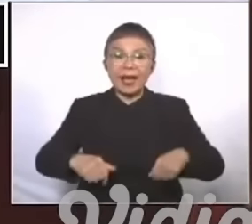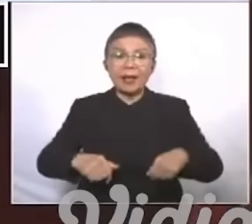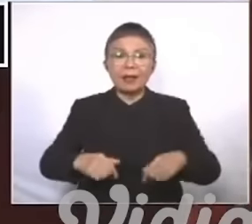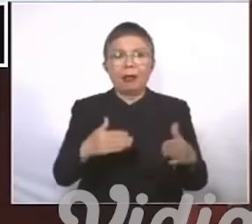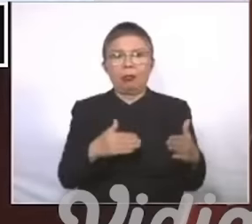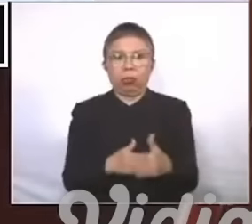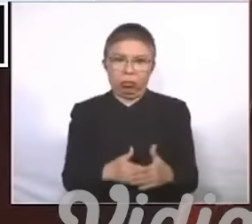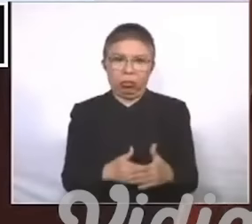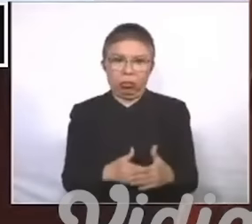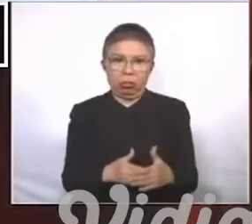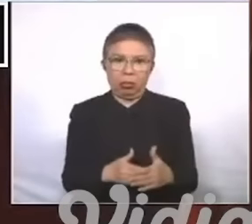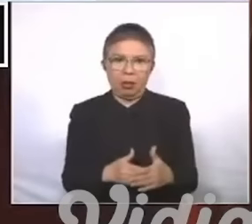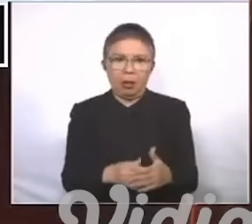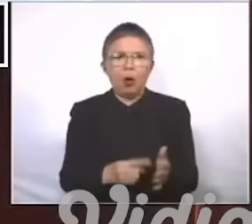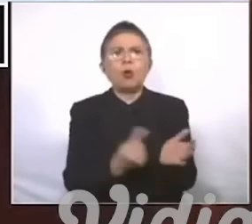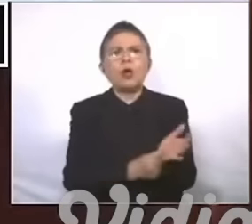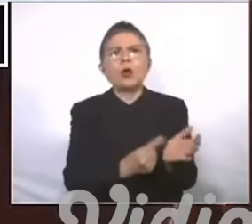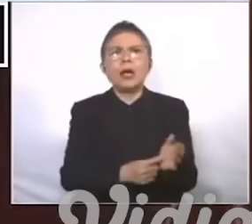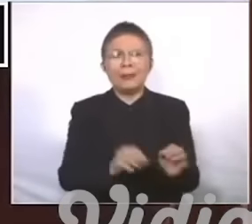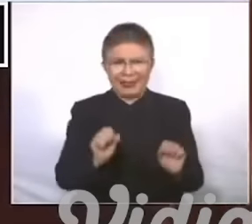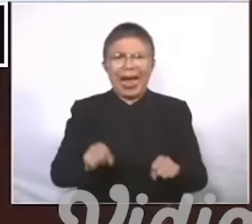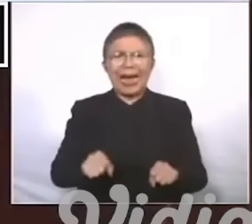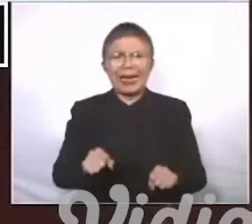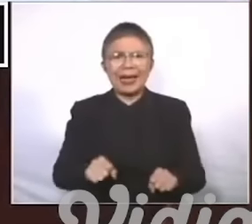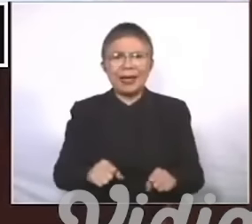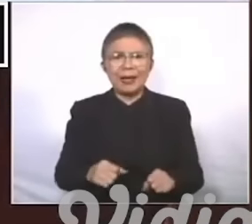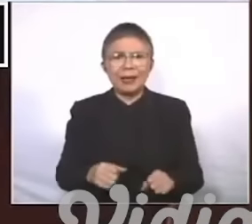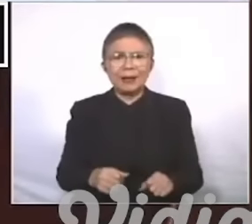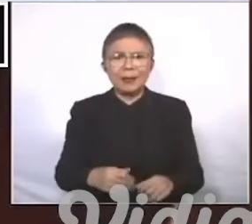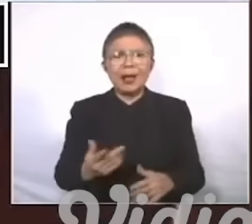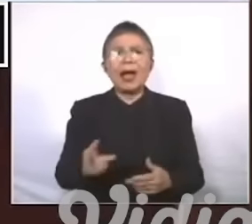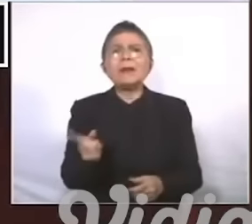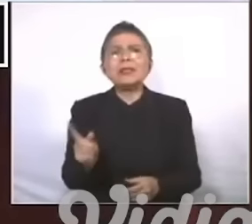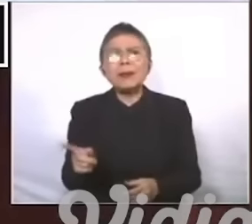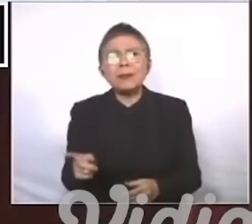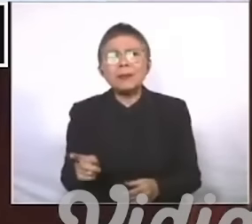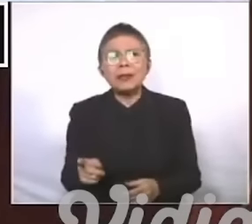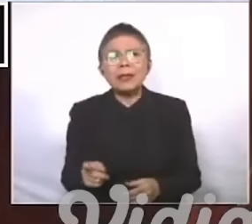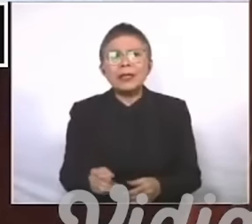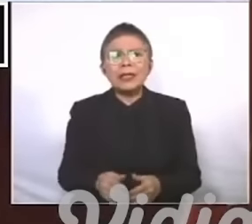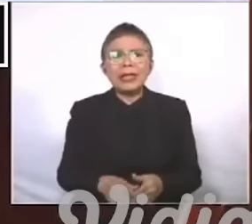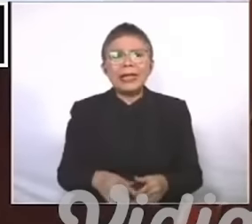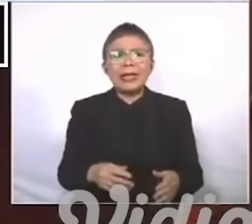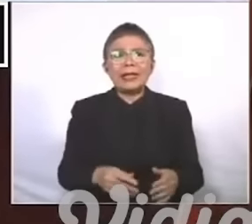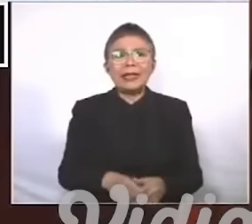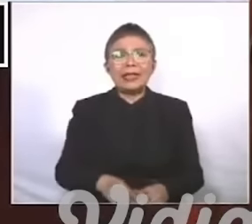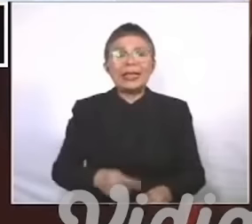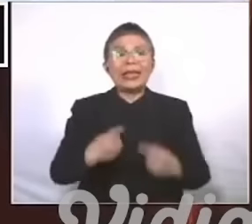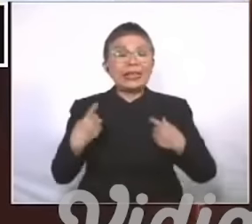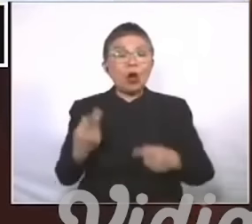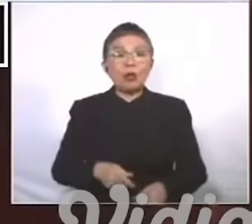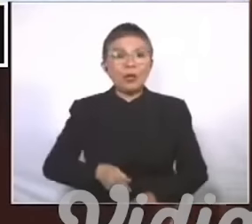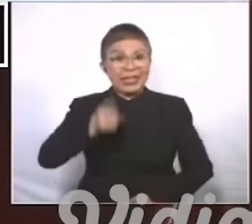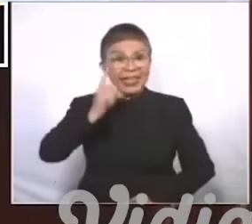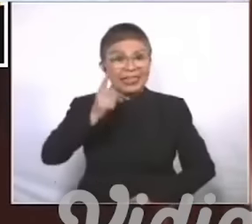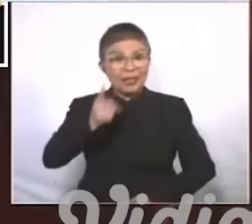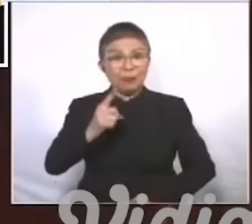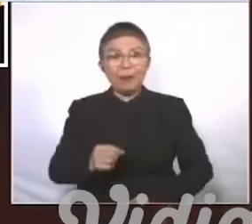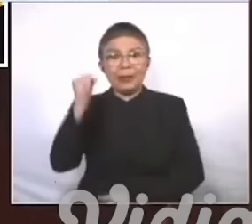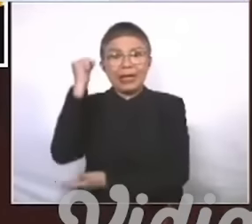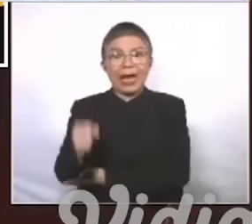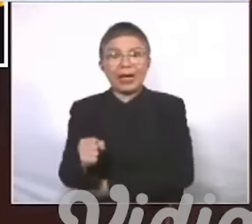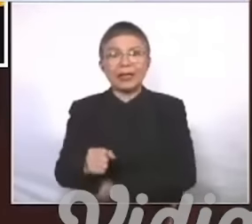jalan meskipun undang-undangnya masih berlaku. Kenapa? Lagi saya katakan, ini pada aparat, pada kedisiplinan kita, pada